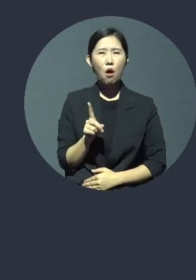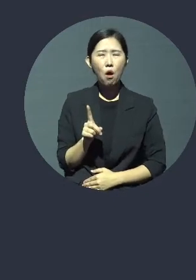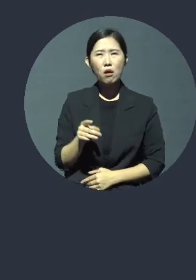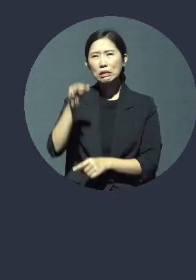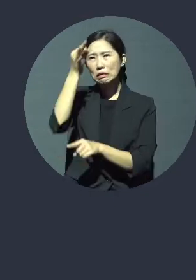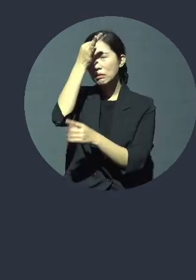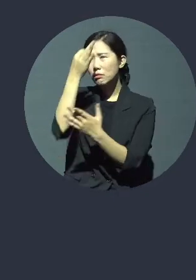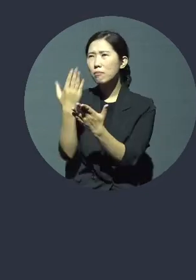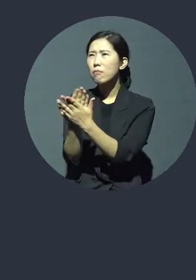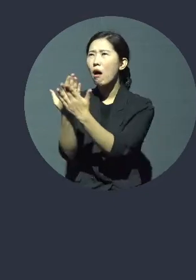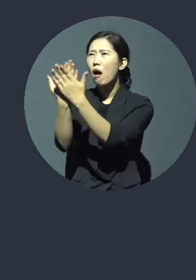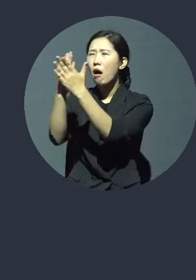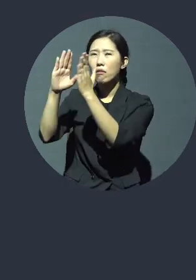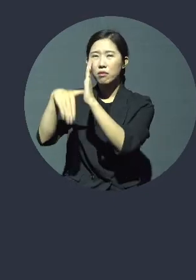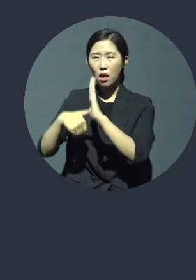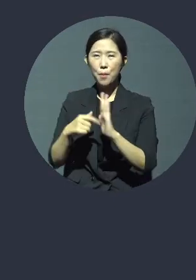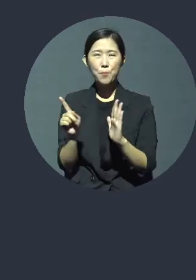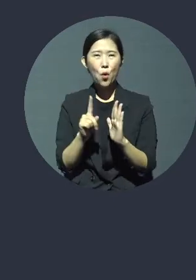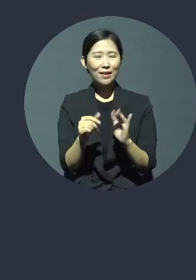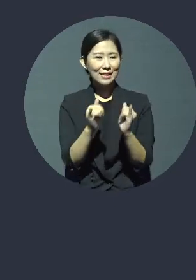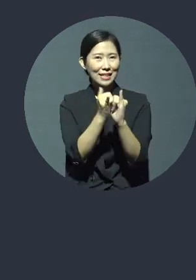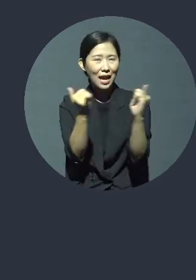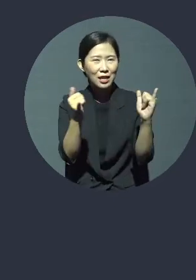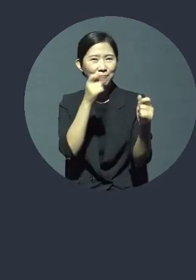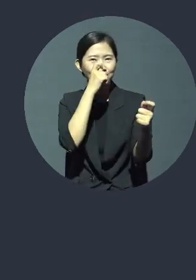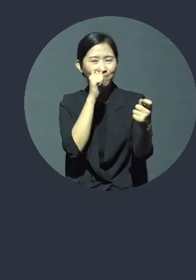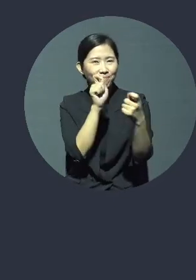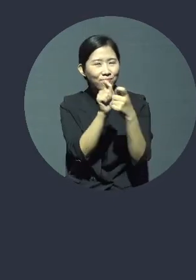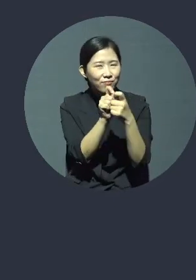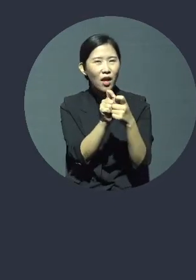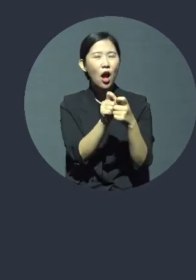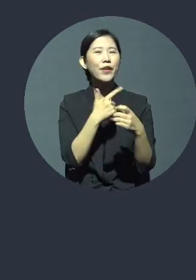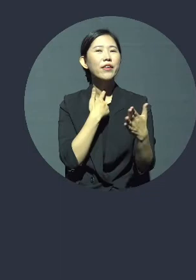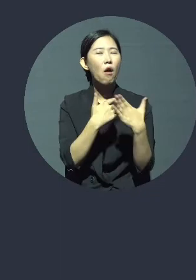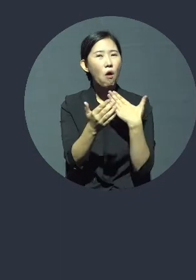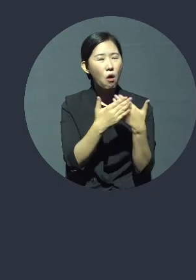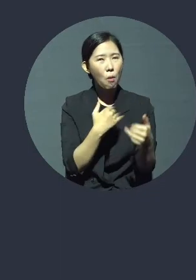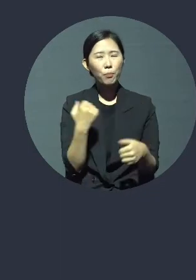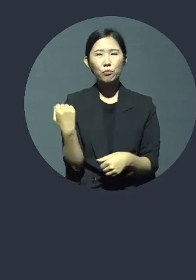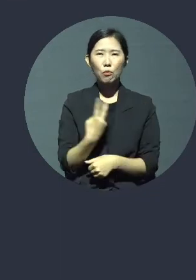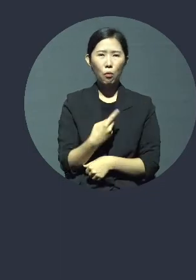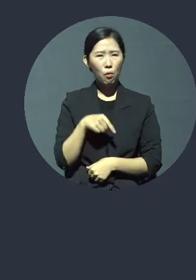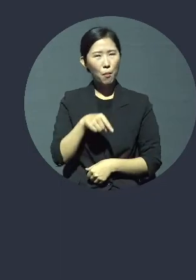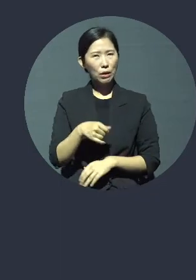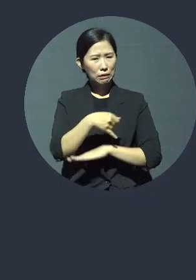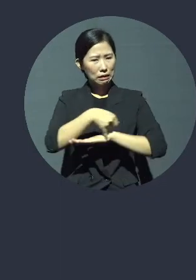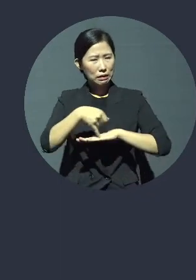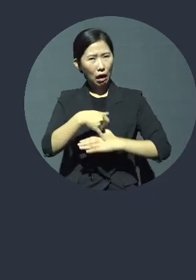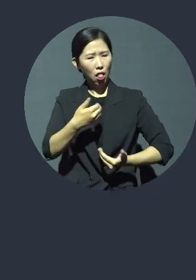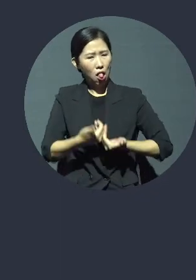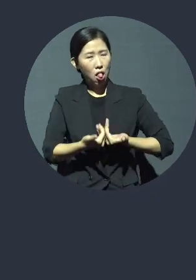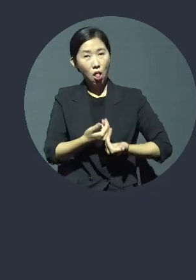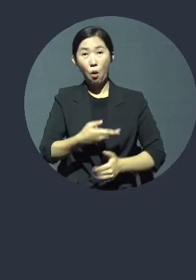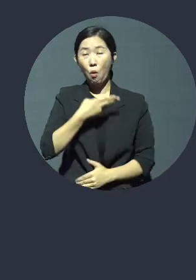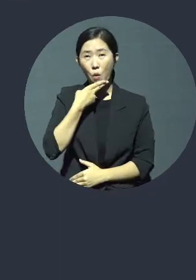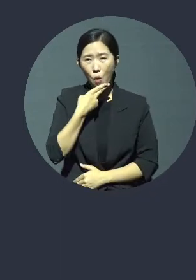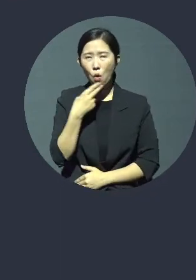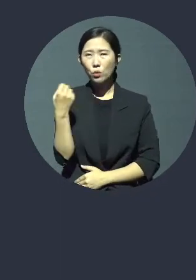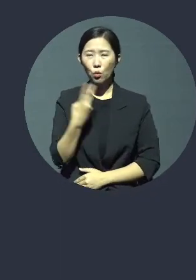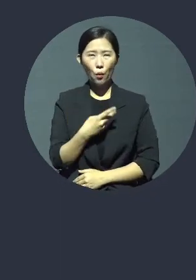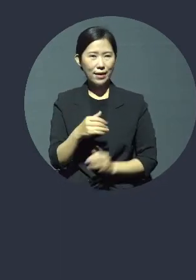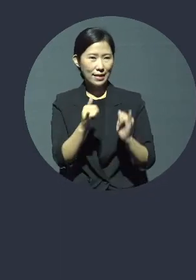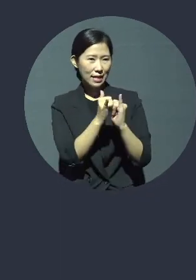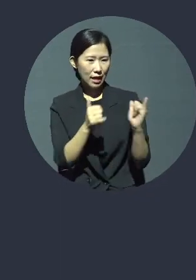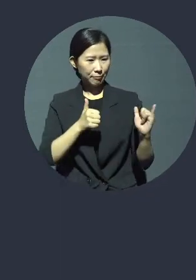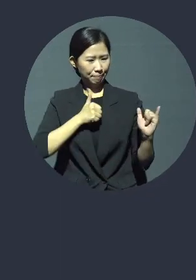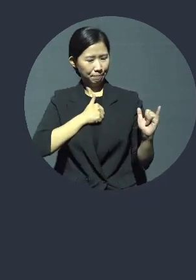중에서 인간 친화적인 경험, 거부감이 없는 인터랙션, 그리고 인간의 존엄성이 침해받지 않도록 고민하는